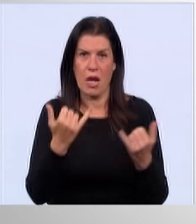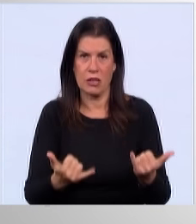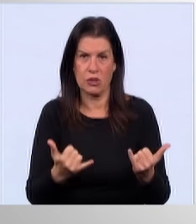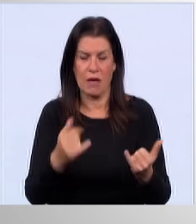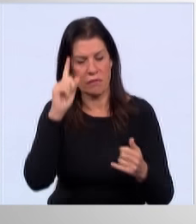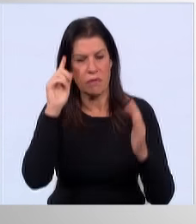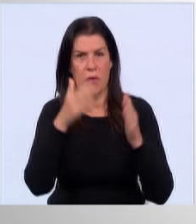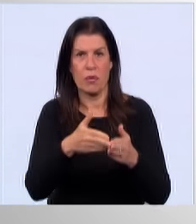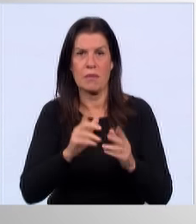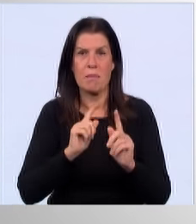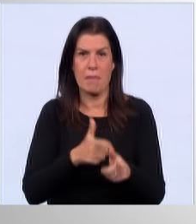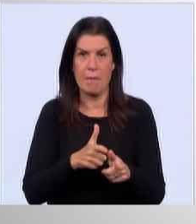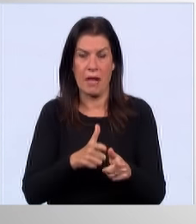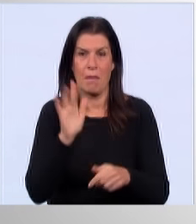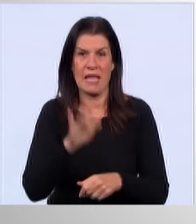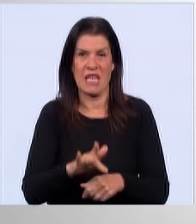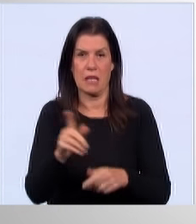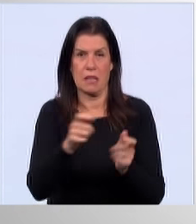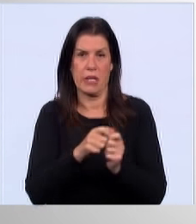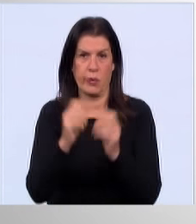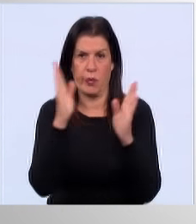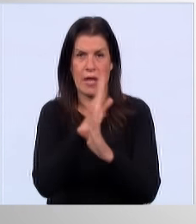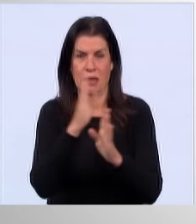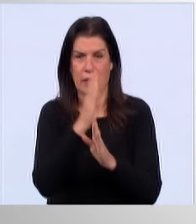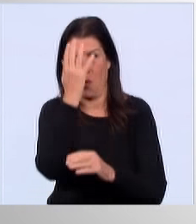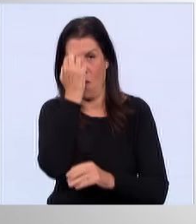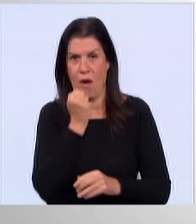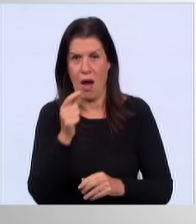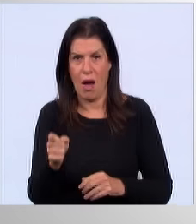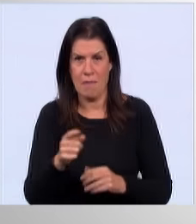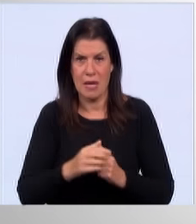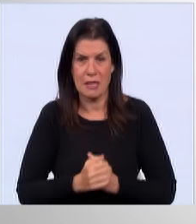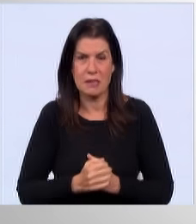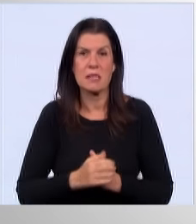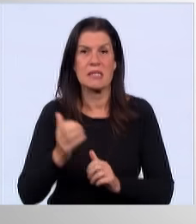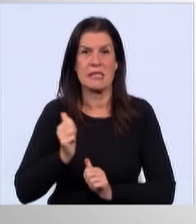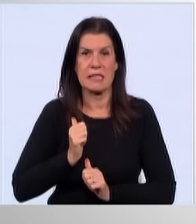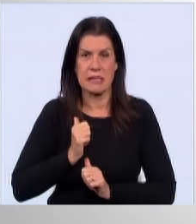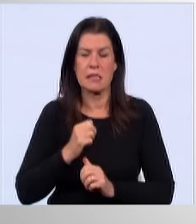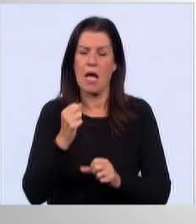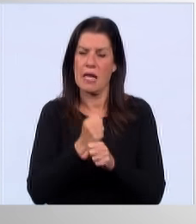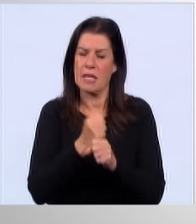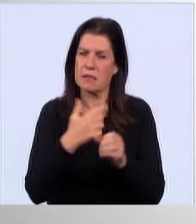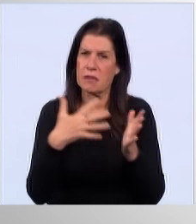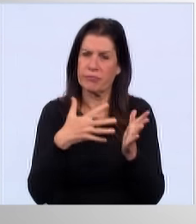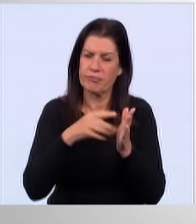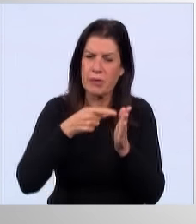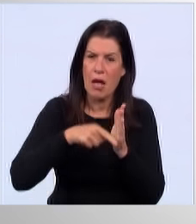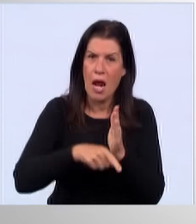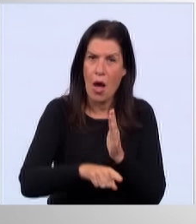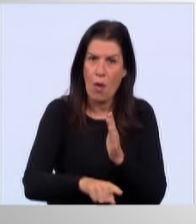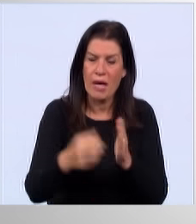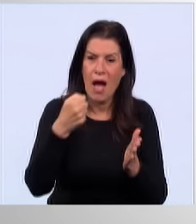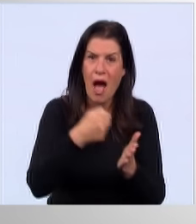בארגון הטרור הרצחני חמאס ברצועת עזה. צהל יערוך תחקיר מפורט ומעמיק לבירור הפרטים עד תום, כשהמצב המבצעי יאפשר זאת ויפרסם